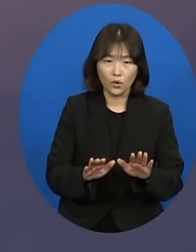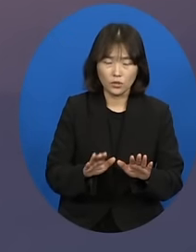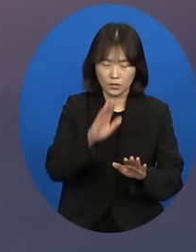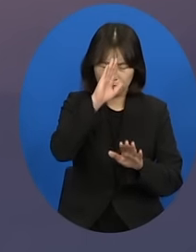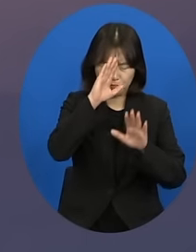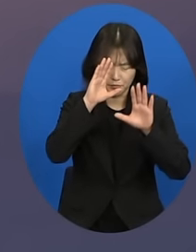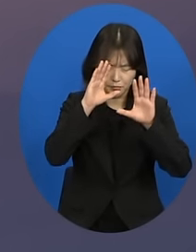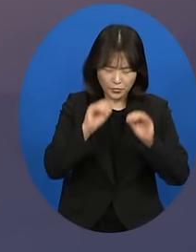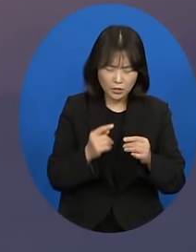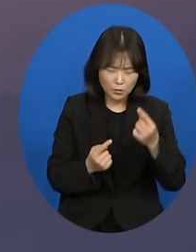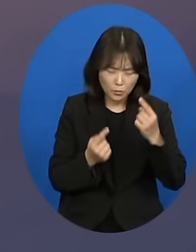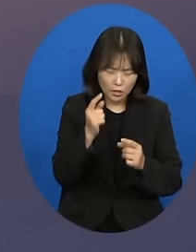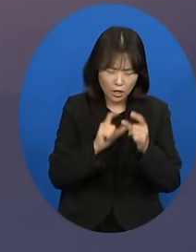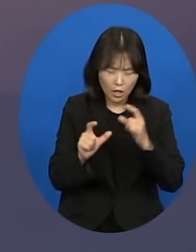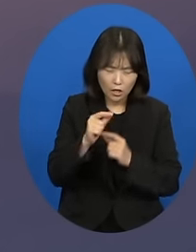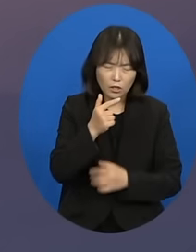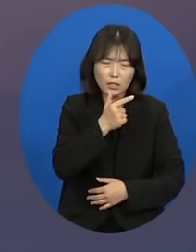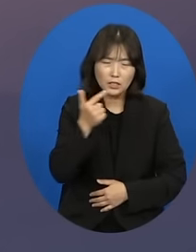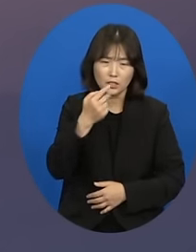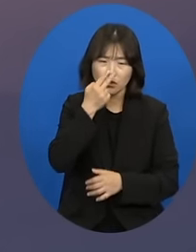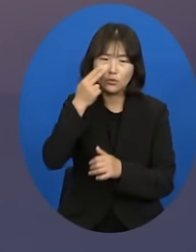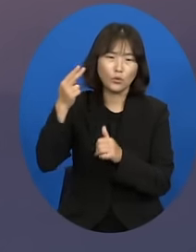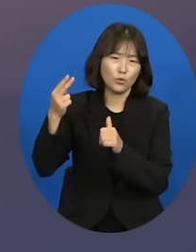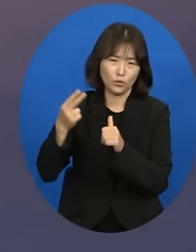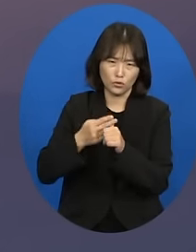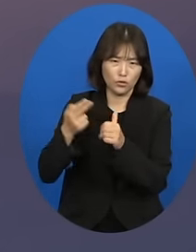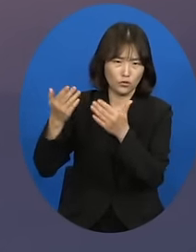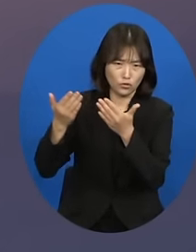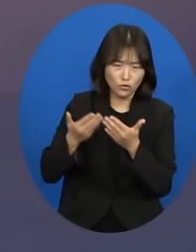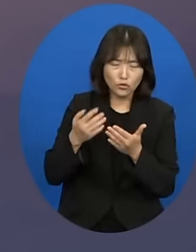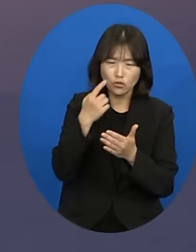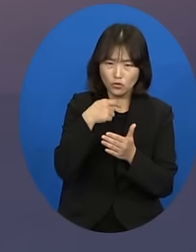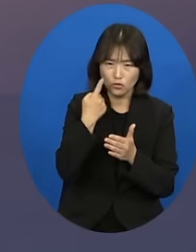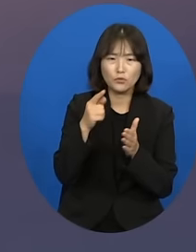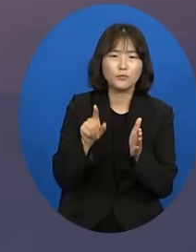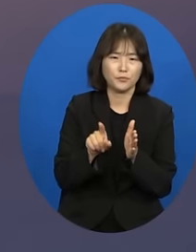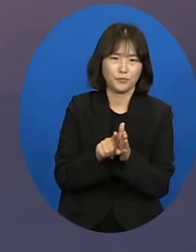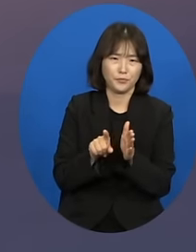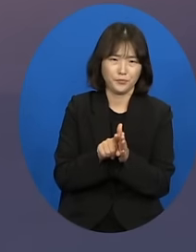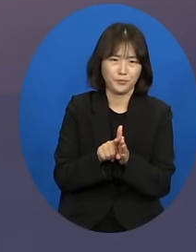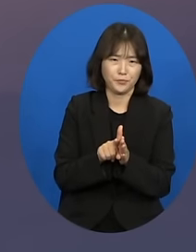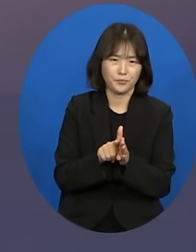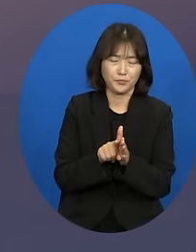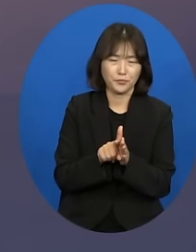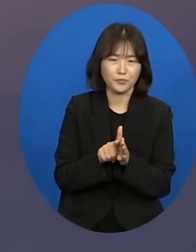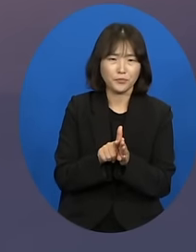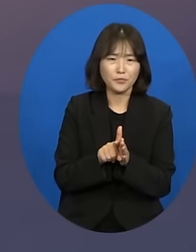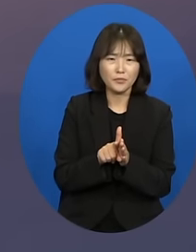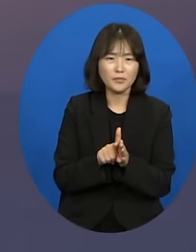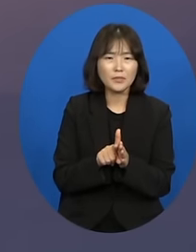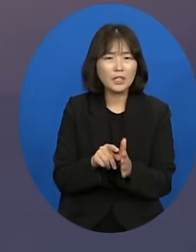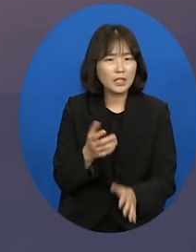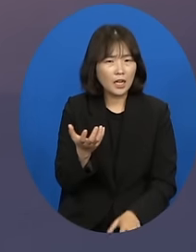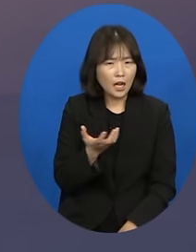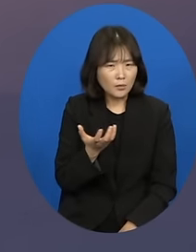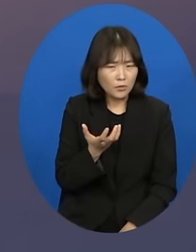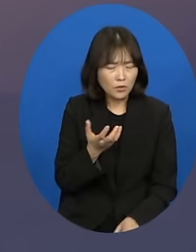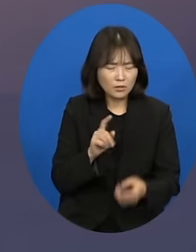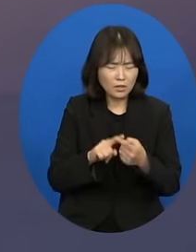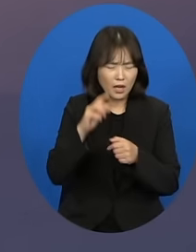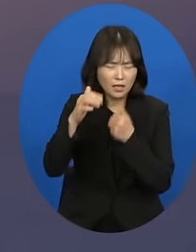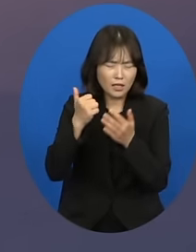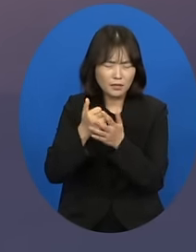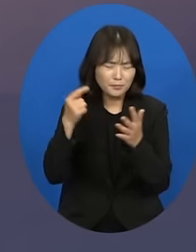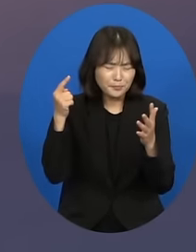치유보다 더 큰 도전을 우리에게 주시는 줄 믿습니다. 왜 아픈 걸 하나님이